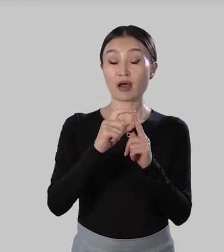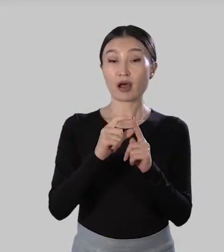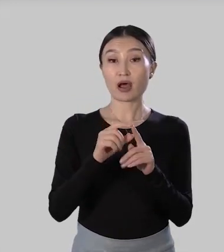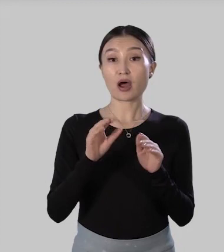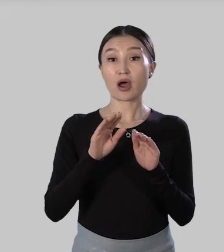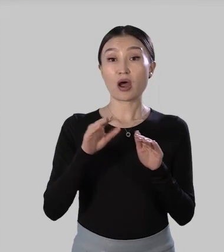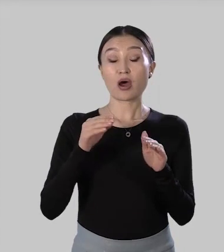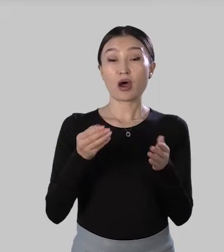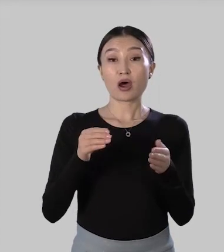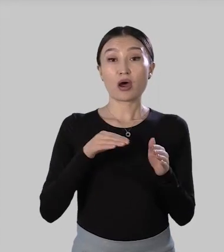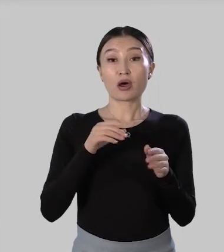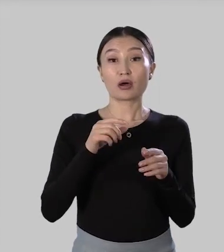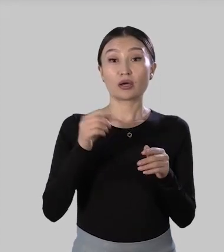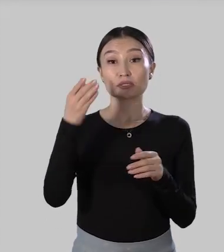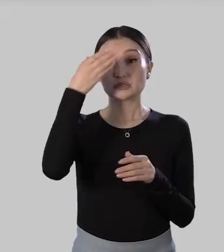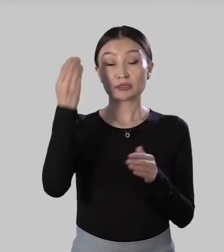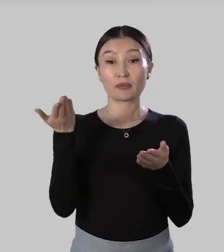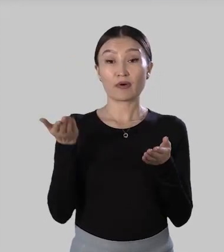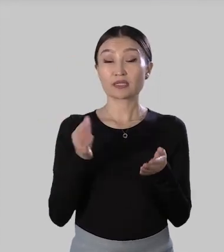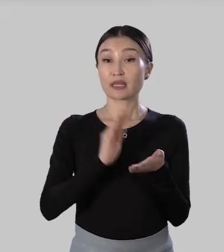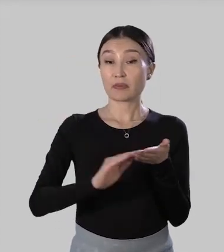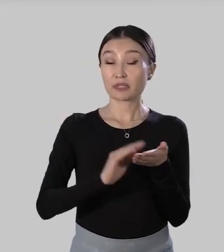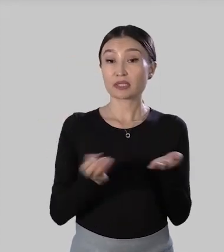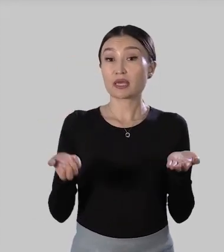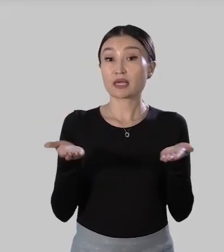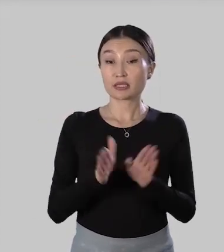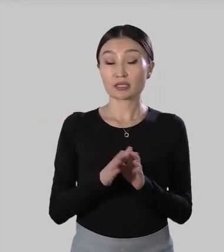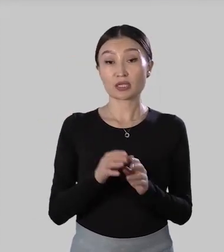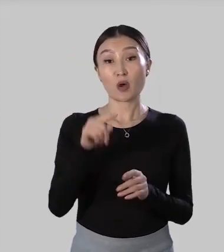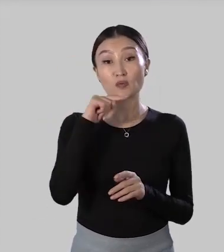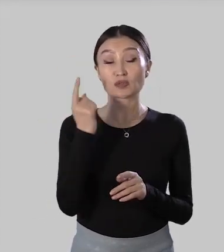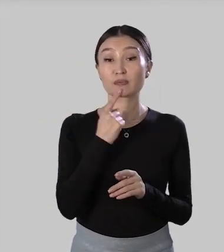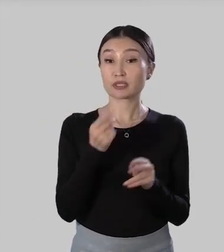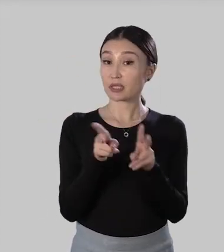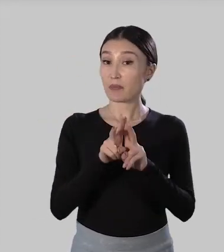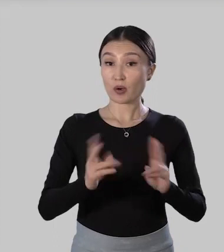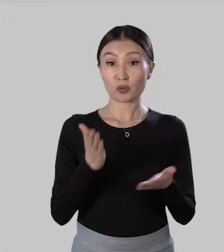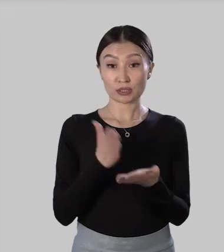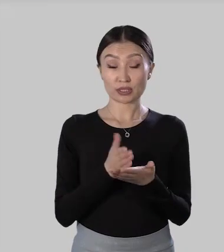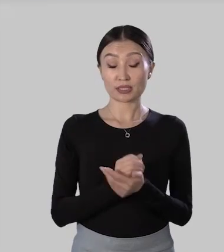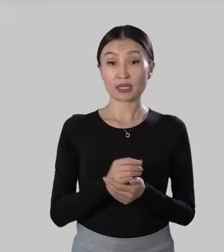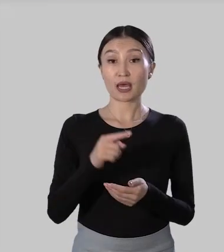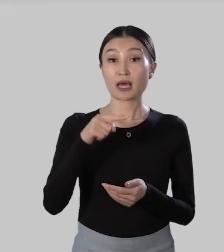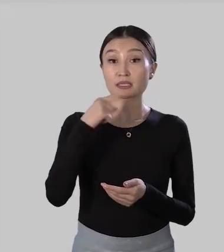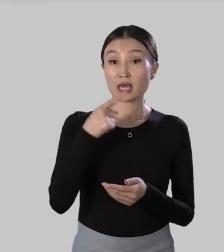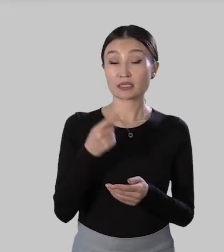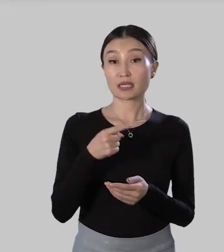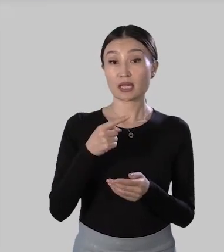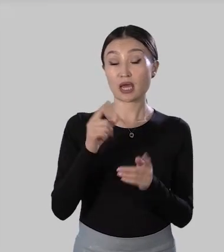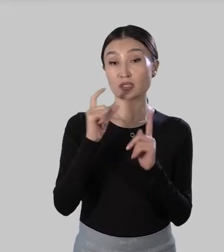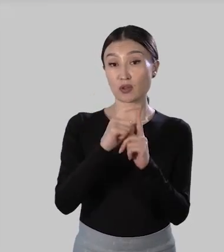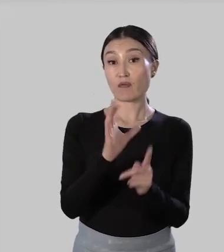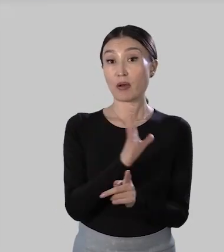улетают, написанное остается». В русском языке есть похожая пословица. Сказанное